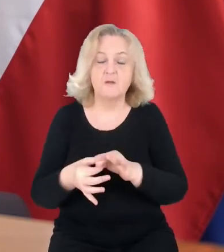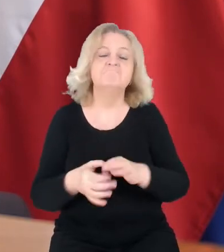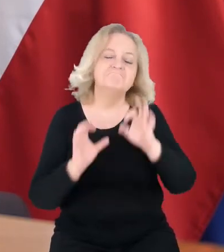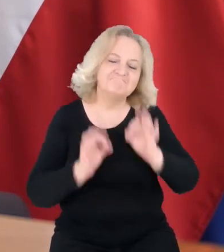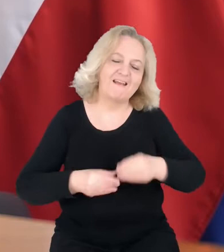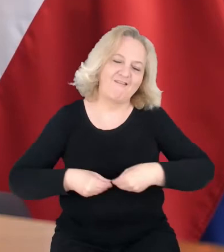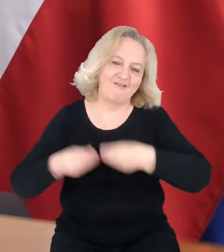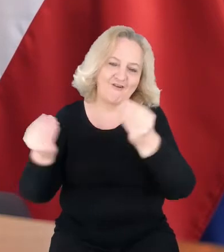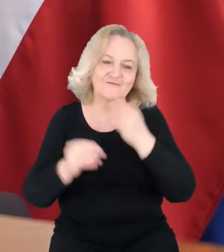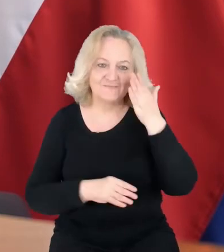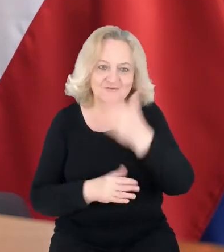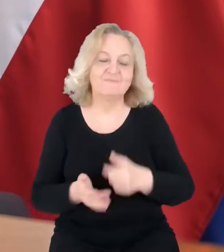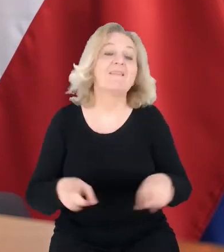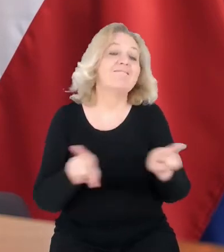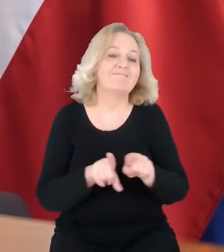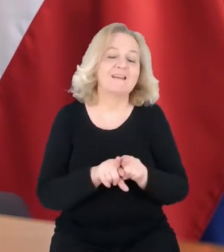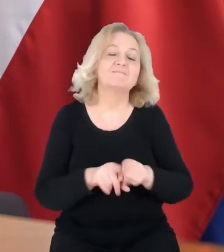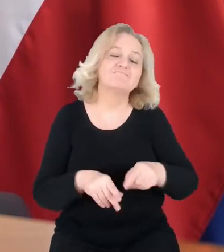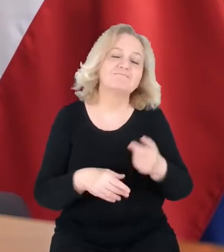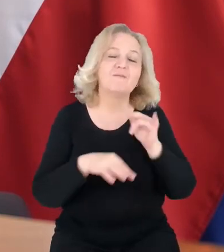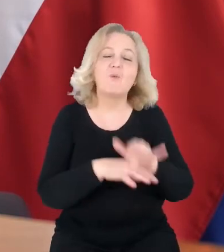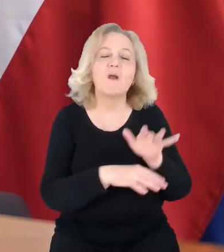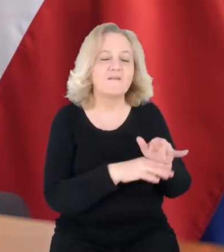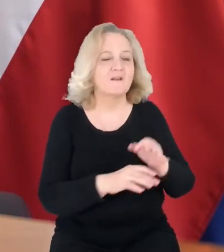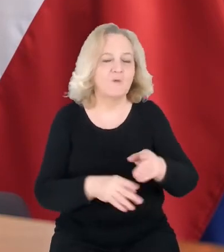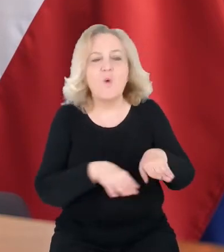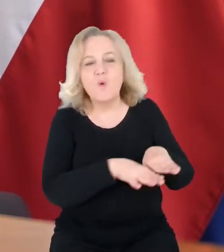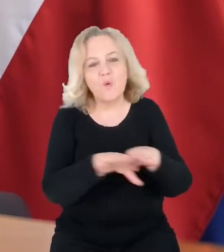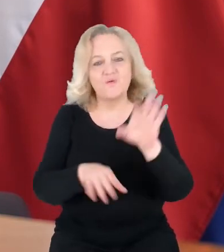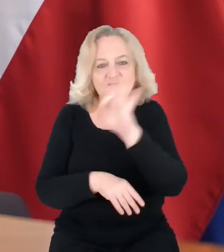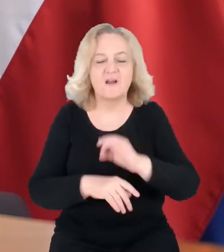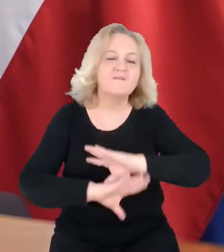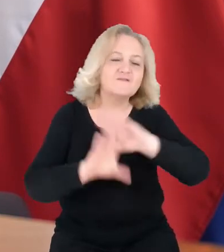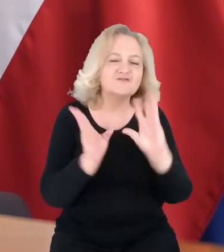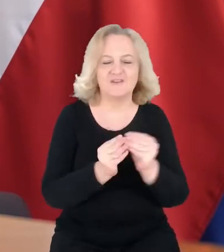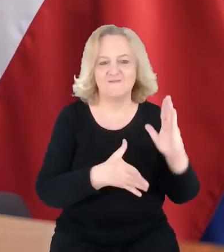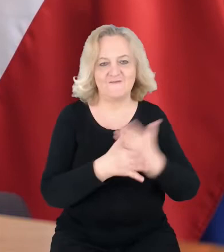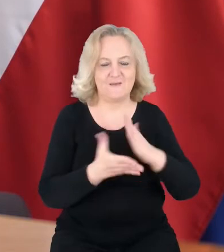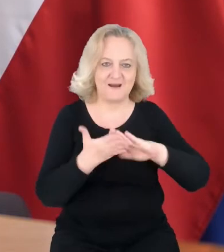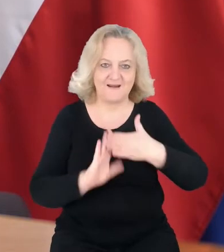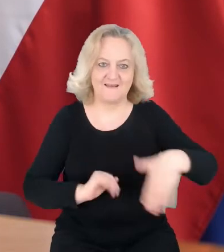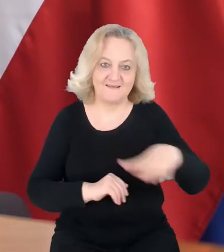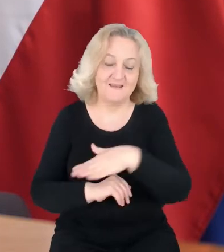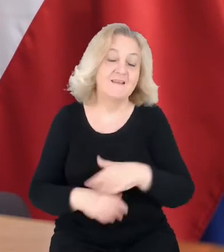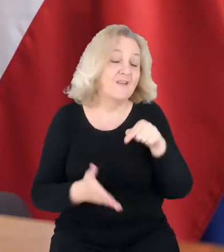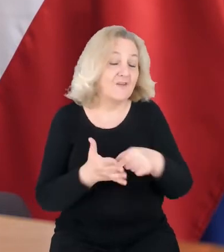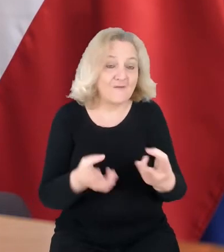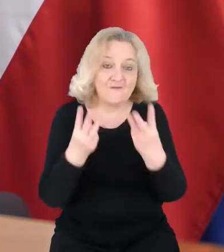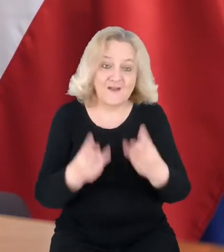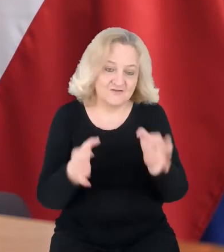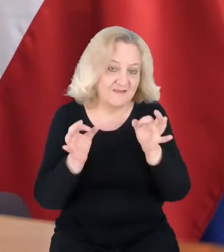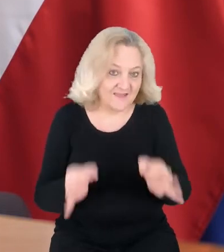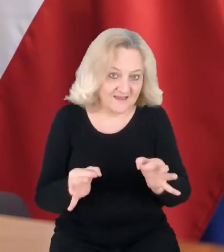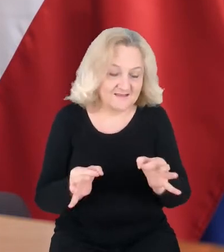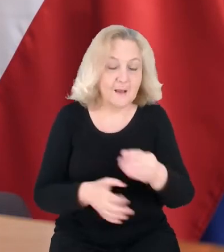rozwojowe. Wpływają też na stworzenie równych szans wszystkim podmiotom na rynku. Jest to szczególnie ważne teraz, gdy